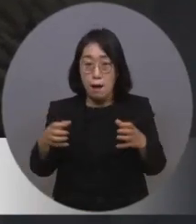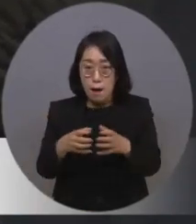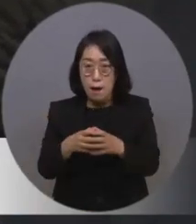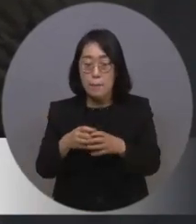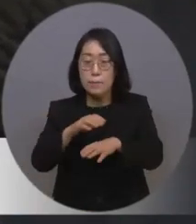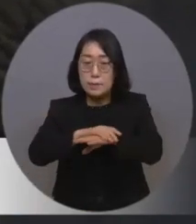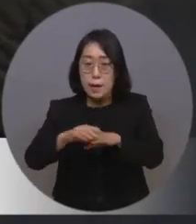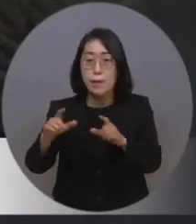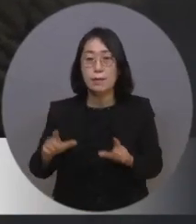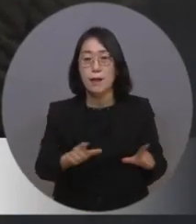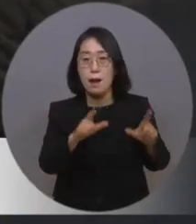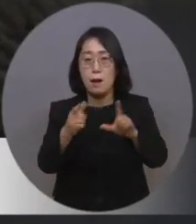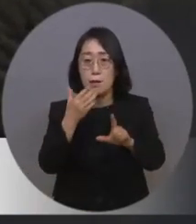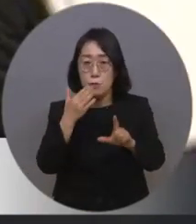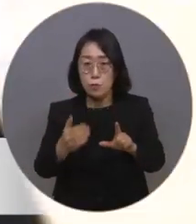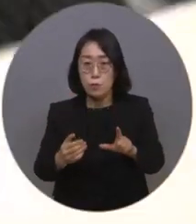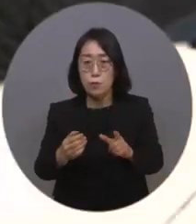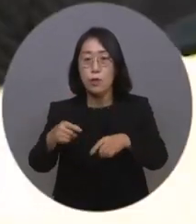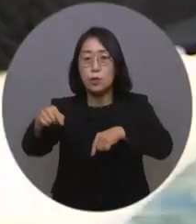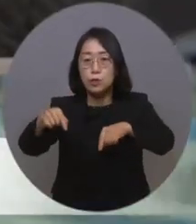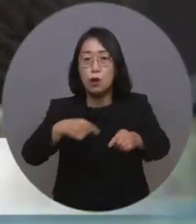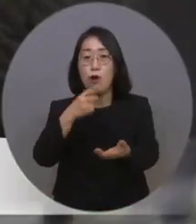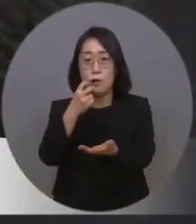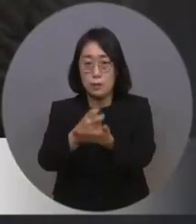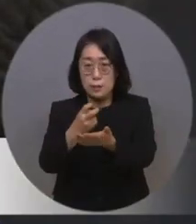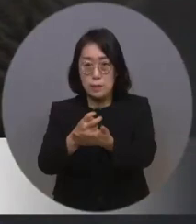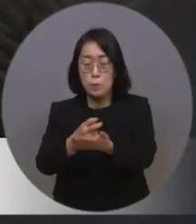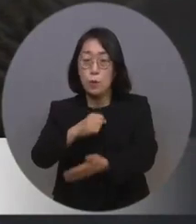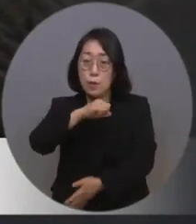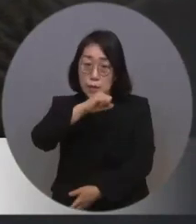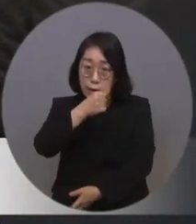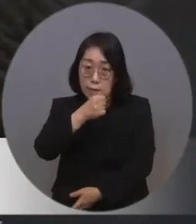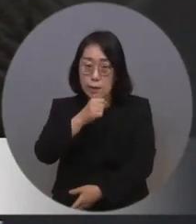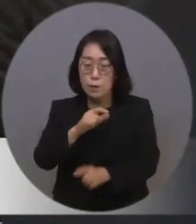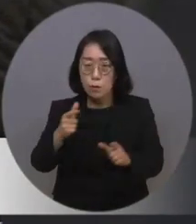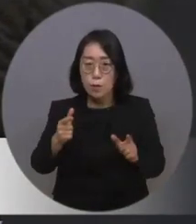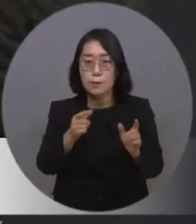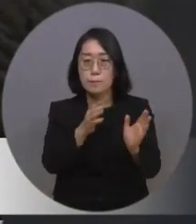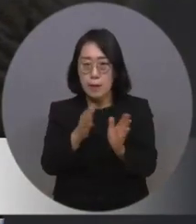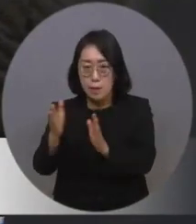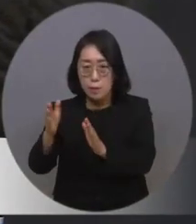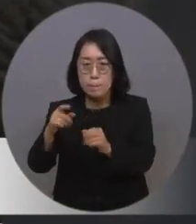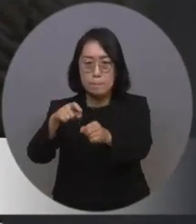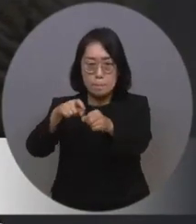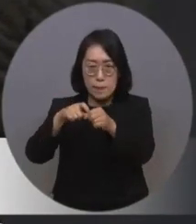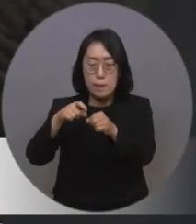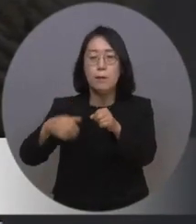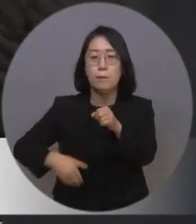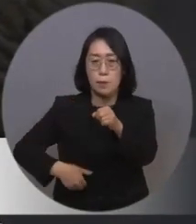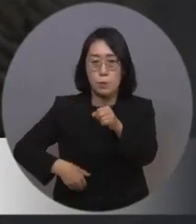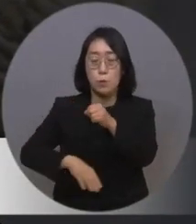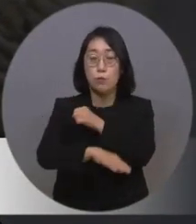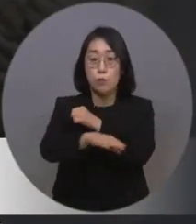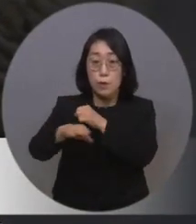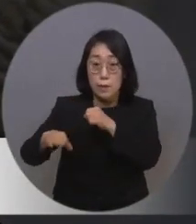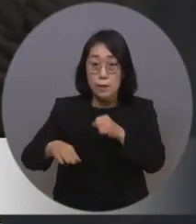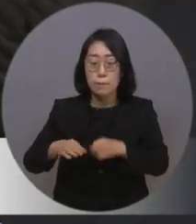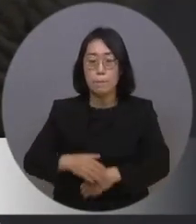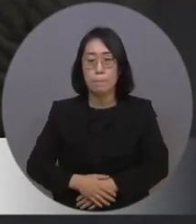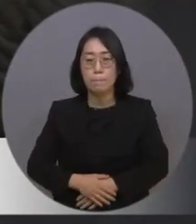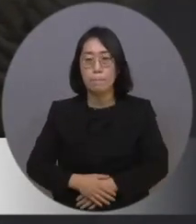살 수 있는 그런 정책, 그런 예산들이 만들어질 수 있도록 우리는 다시